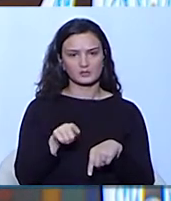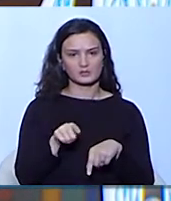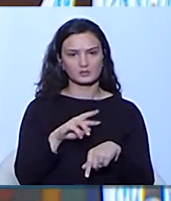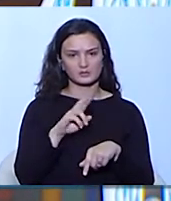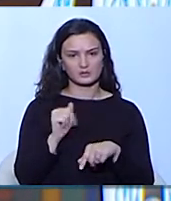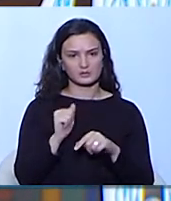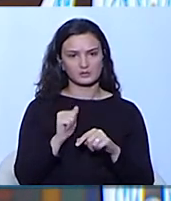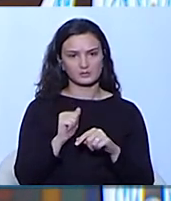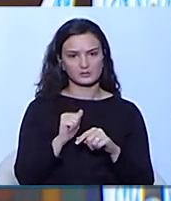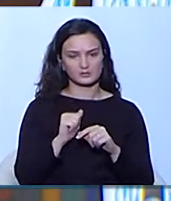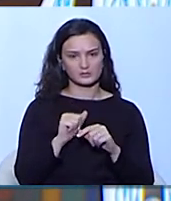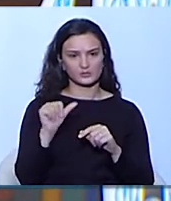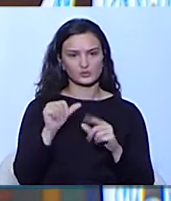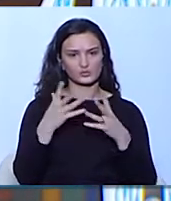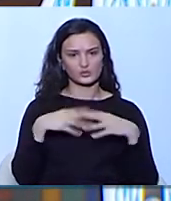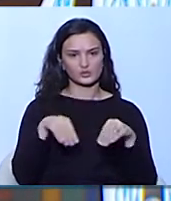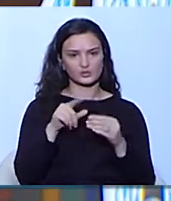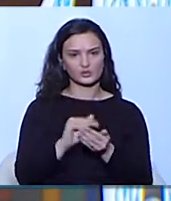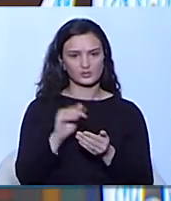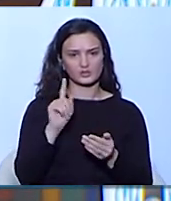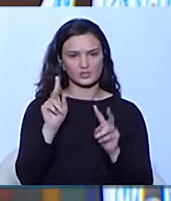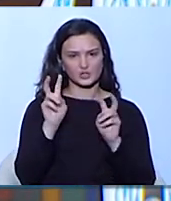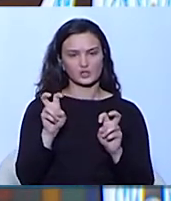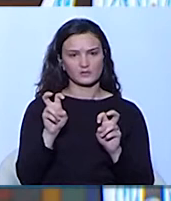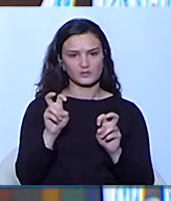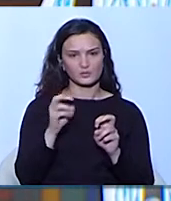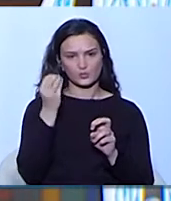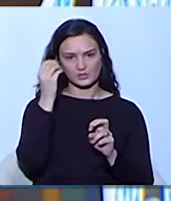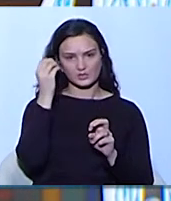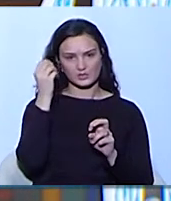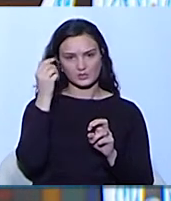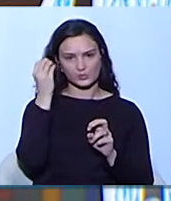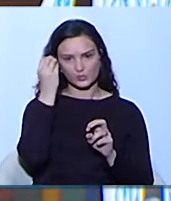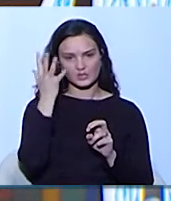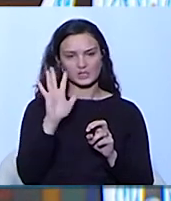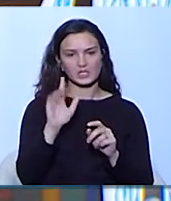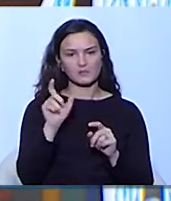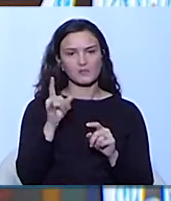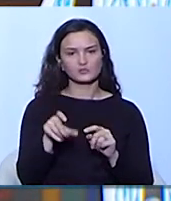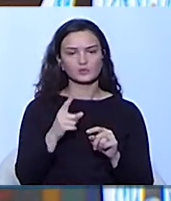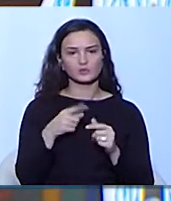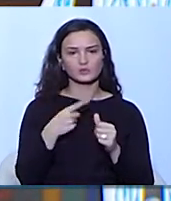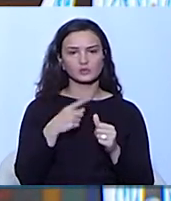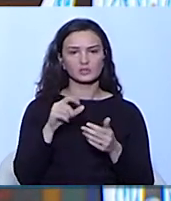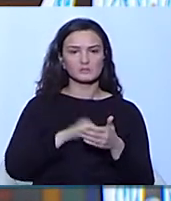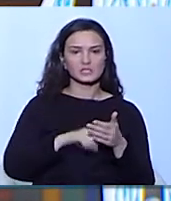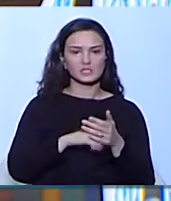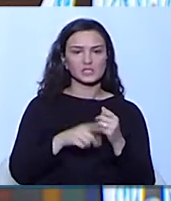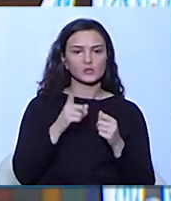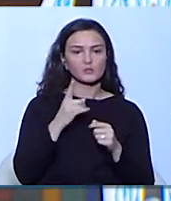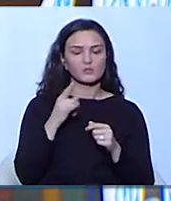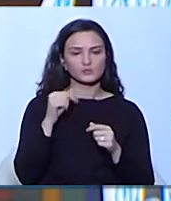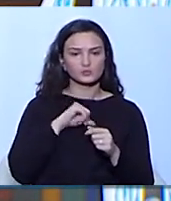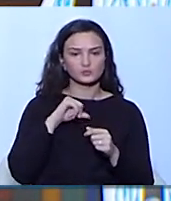Და ცუდო ოჯახში გაზრდილი და საერთოდ რას ნიშნავს არის უზრდელი, რატომ აქვს ბავშვს იმის საფუძველი, რომ ის იყოს